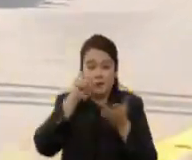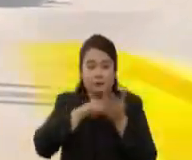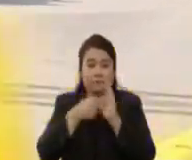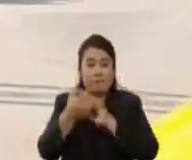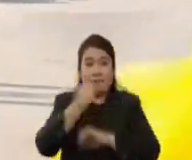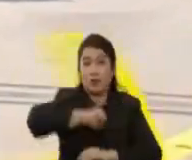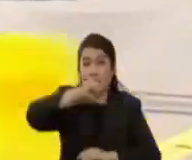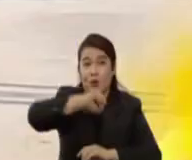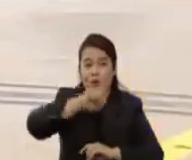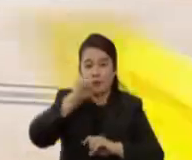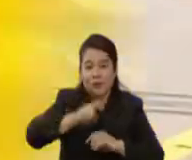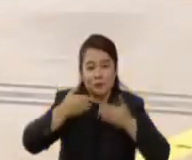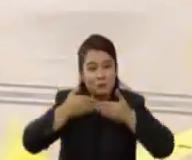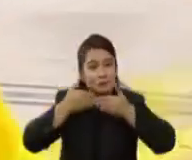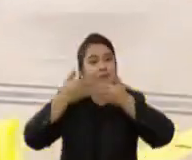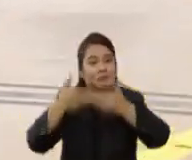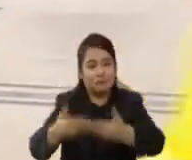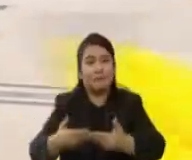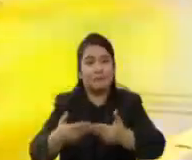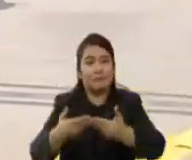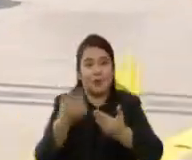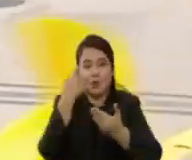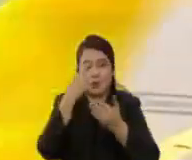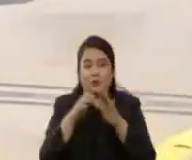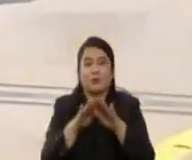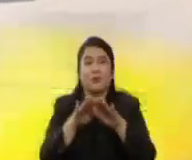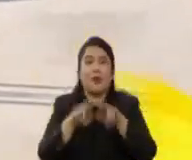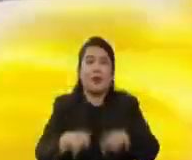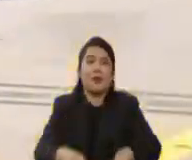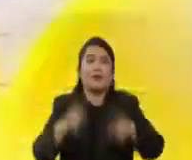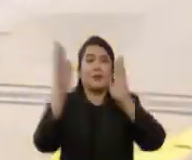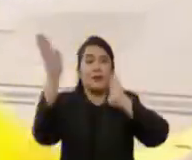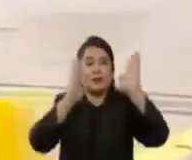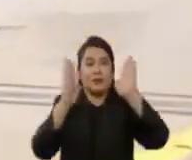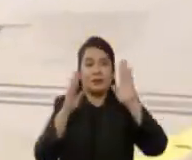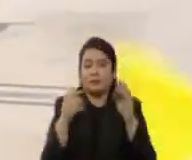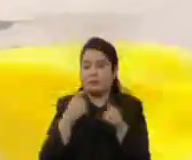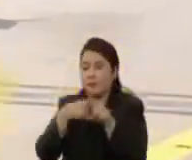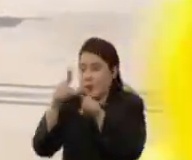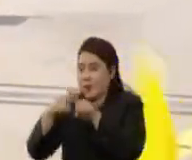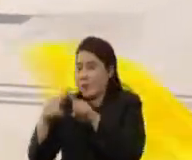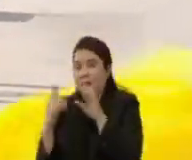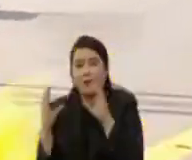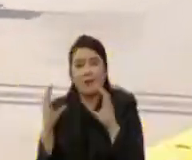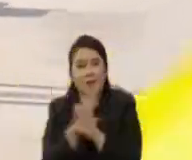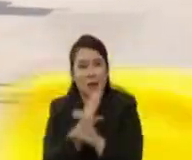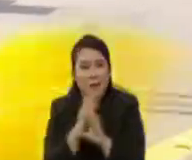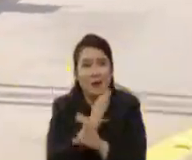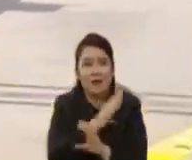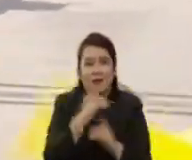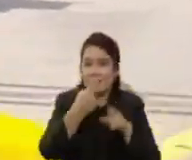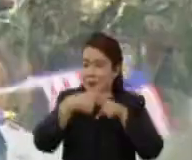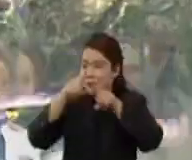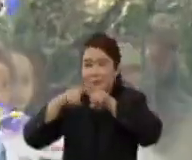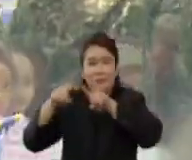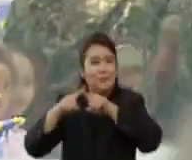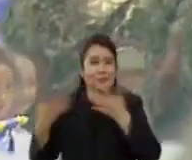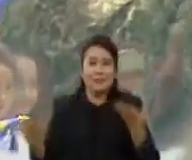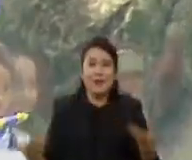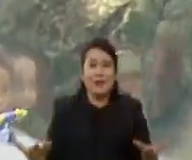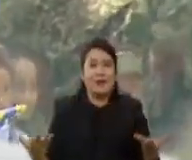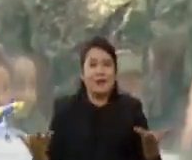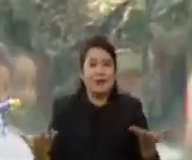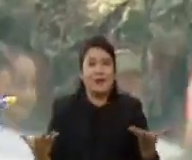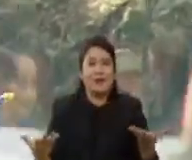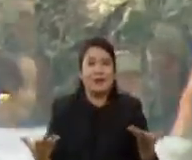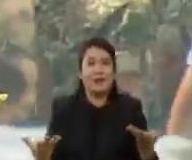oleh anak bangsa, keluarga Malaysia. Ya, dengan pelbagai rintangan dan cabaran telah memberikan pelbagai implikasi